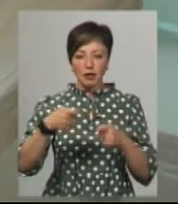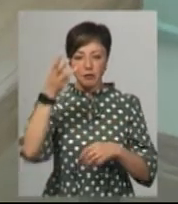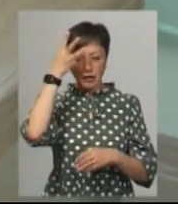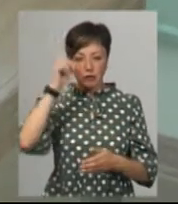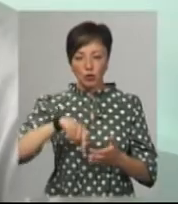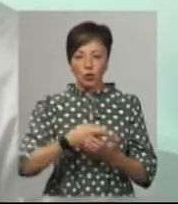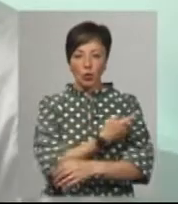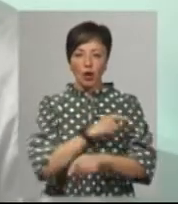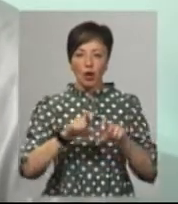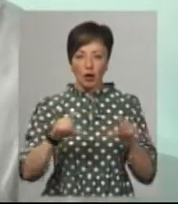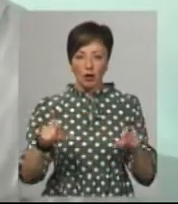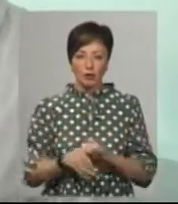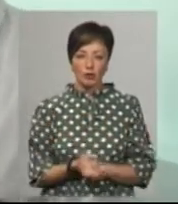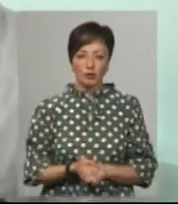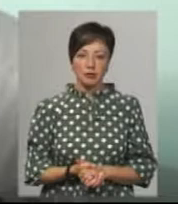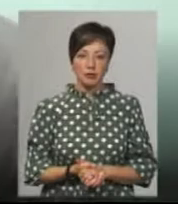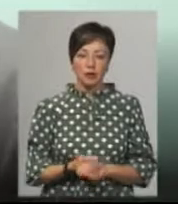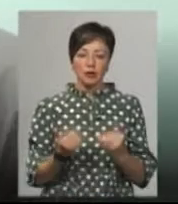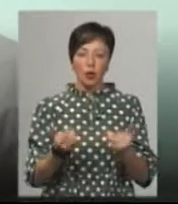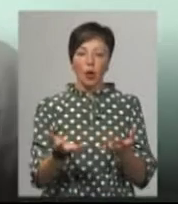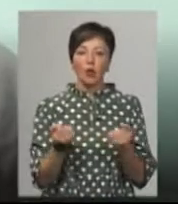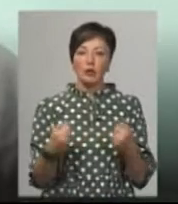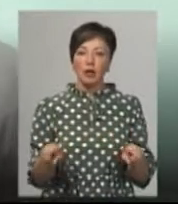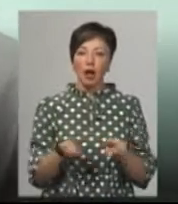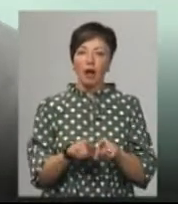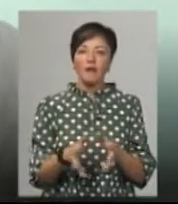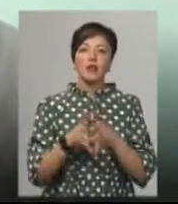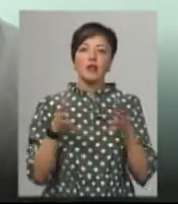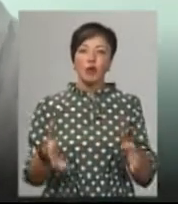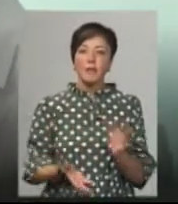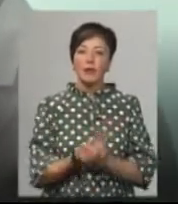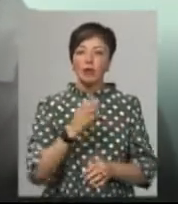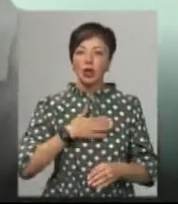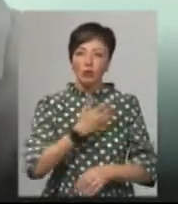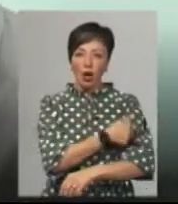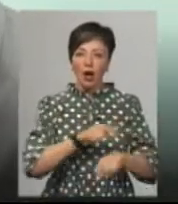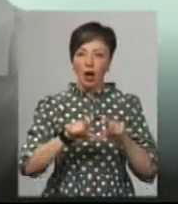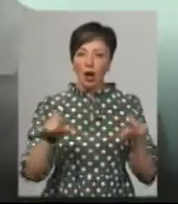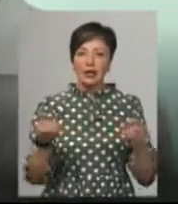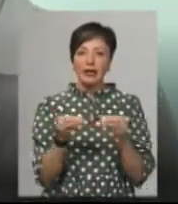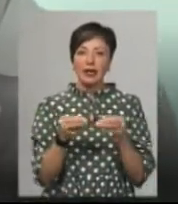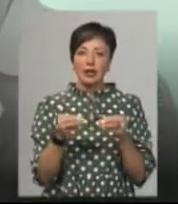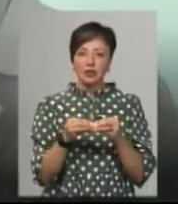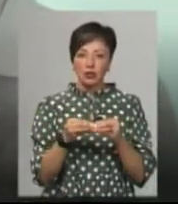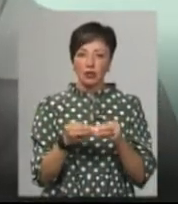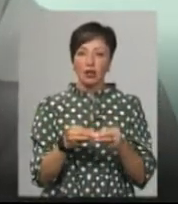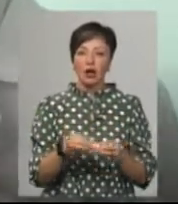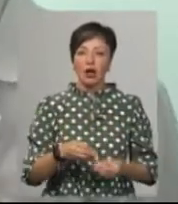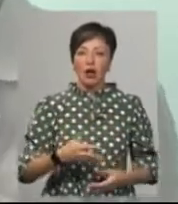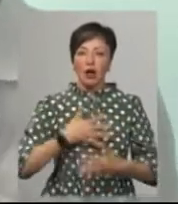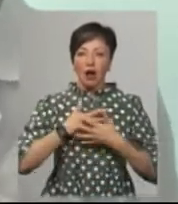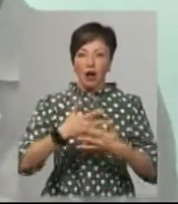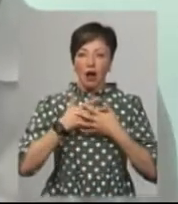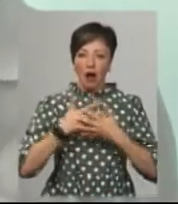Хмельницьку міську лікарню. Ми сьогодні отримали таке дуже велику підтримку для нашої лікарні. Це 10 ШВЛ-апаратів,